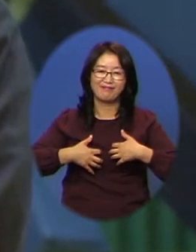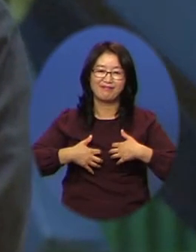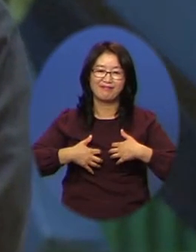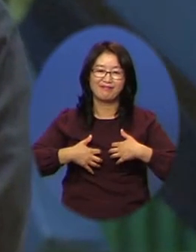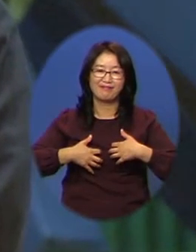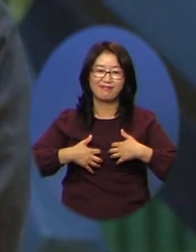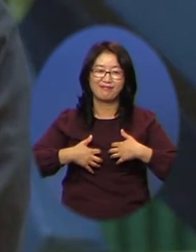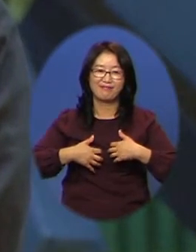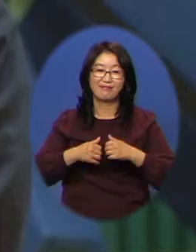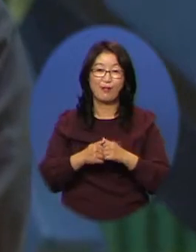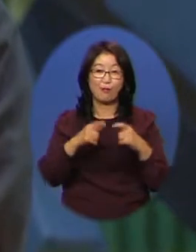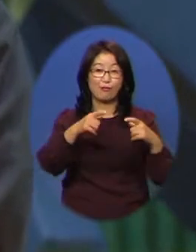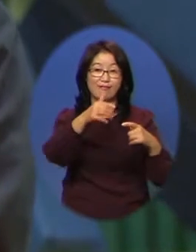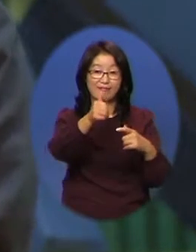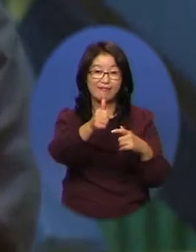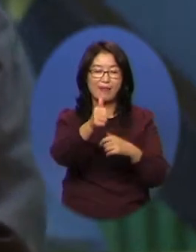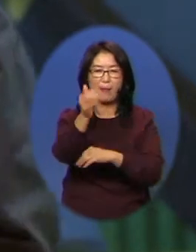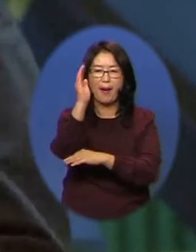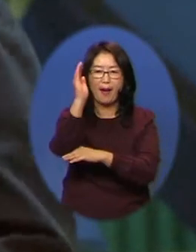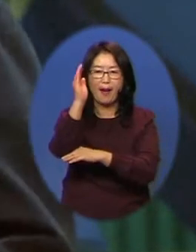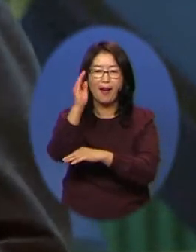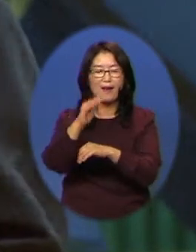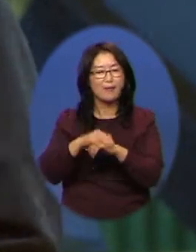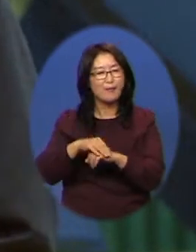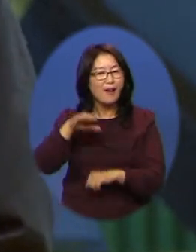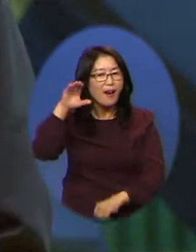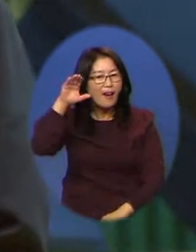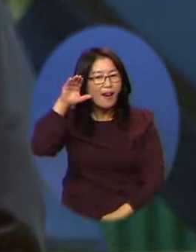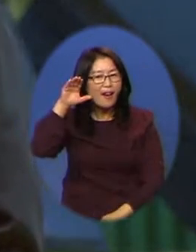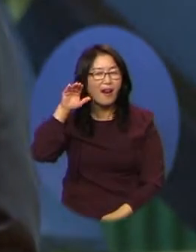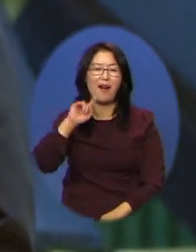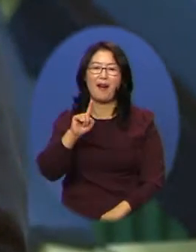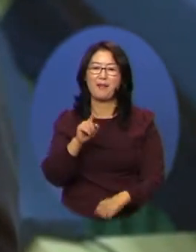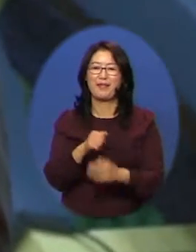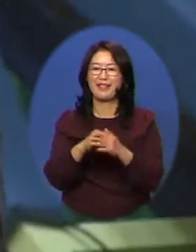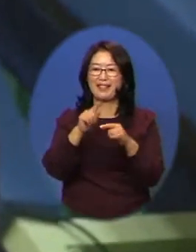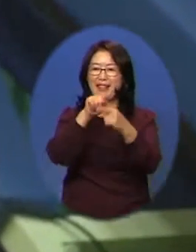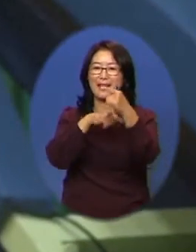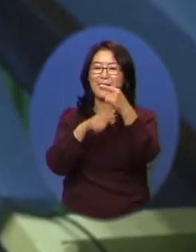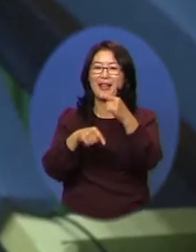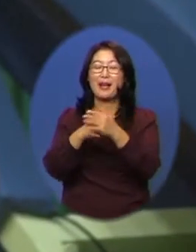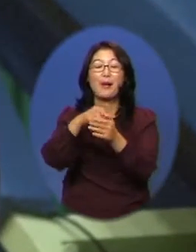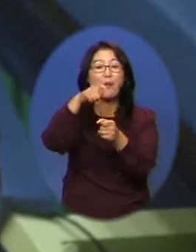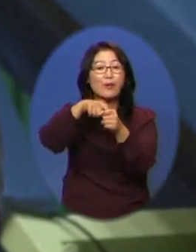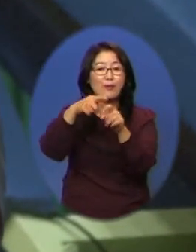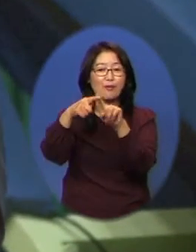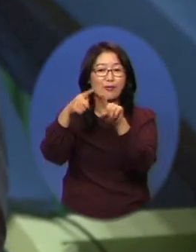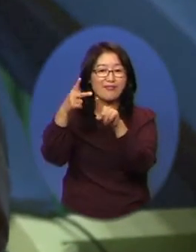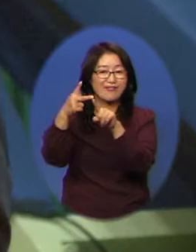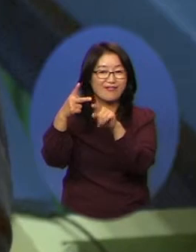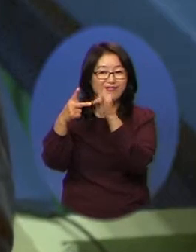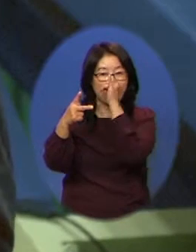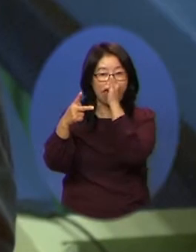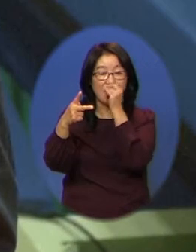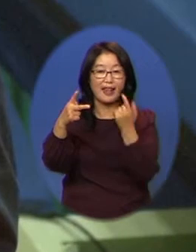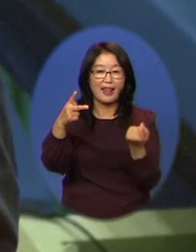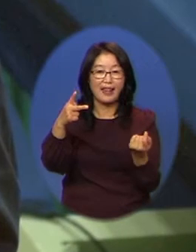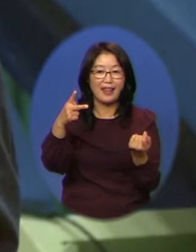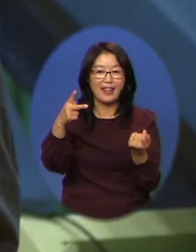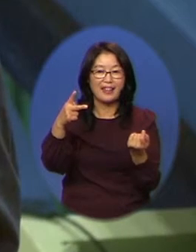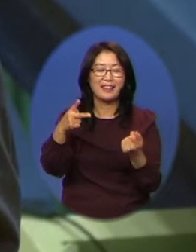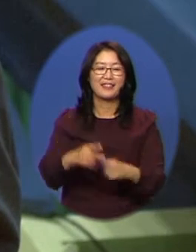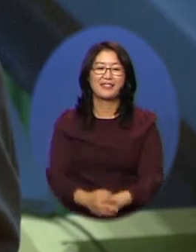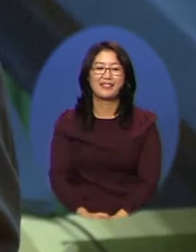아까 군수님 말씀을 들어보니까 오늘은 두 가지 목적을 가지고 이 대회를 이렇게 성대하게 치르는